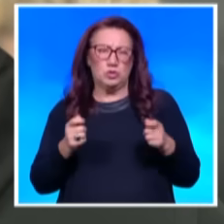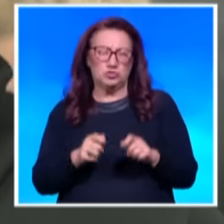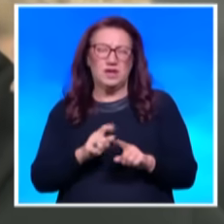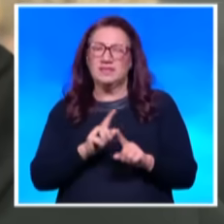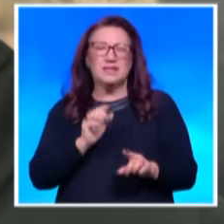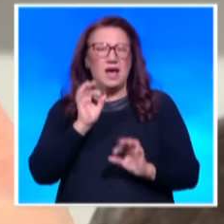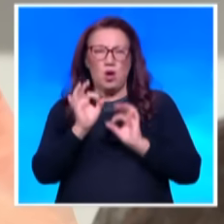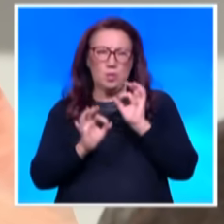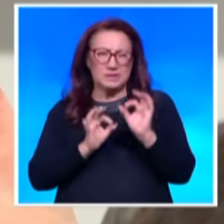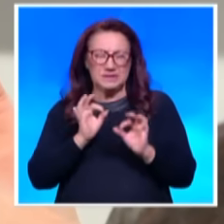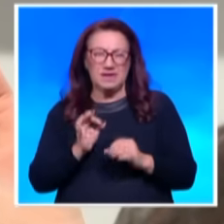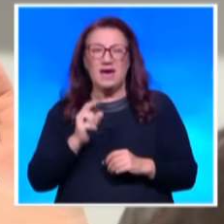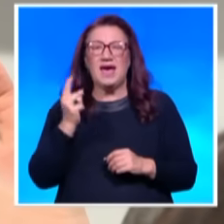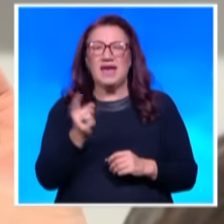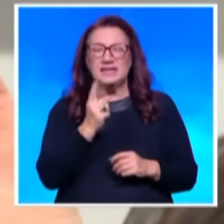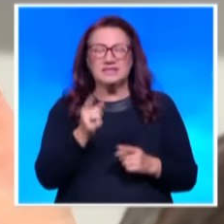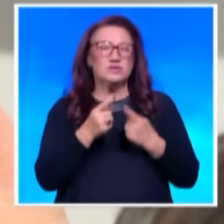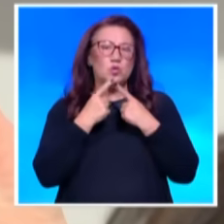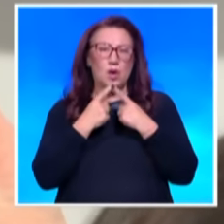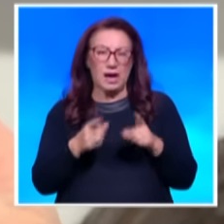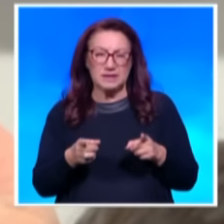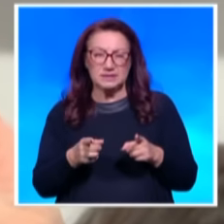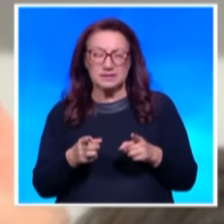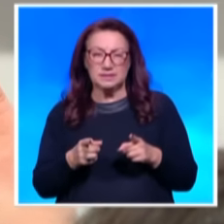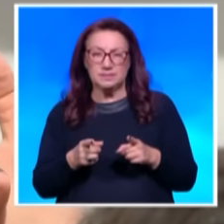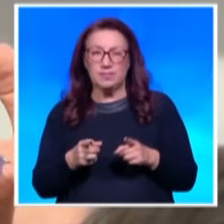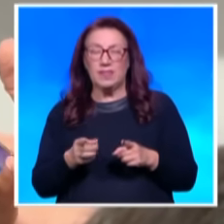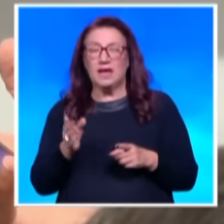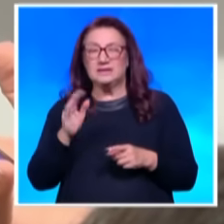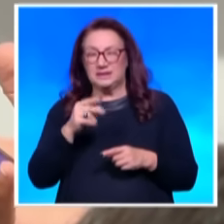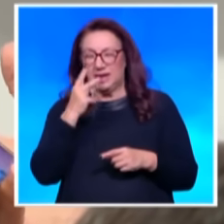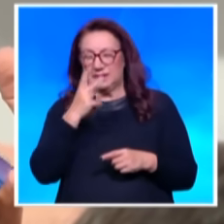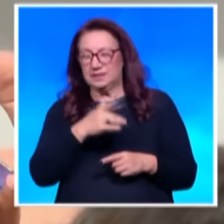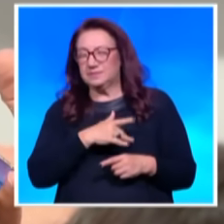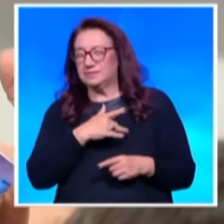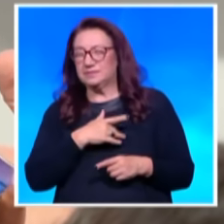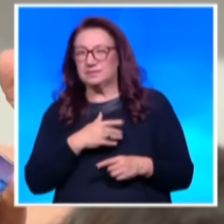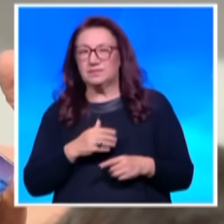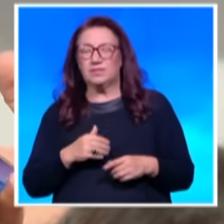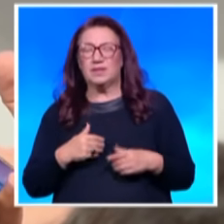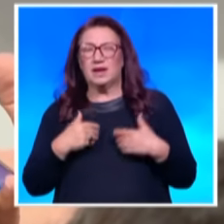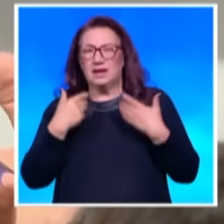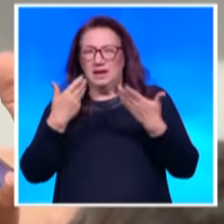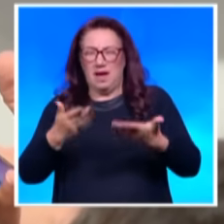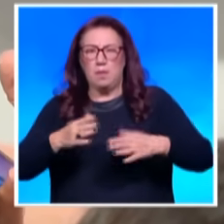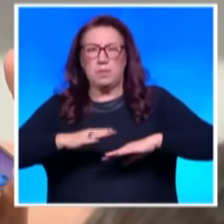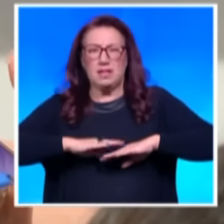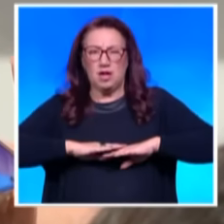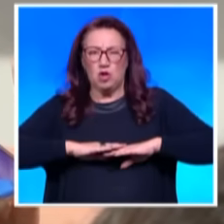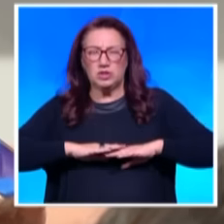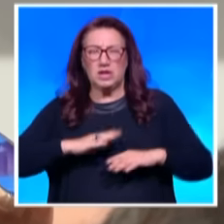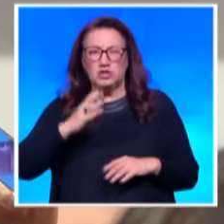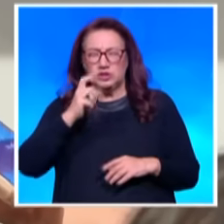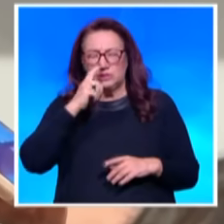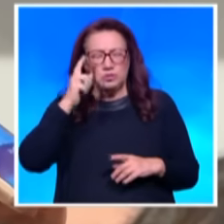само единствено е казал, че след тази гледка излязал на тераста и около 40 минути не е знаел къде